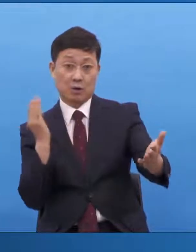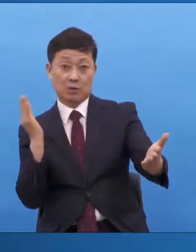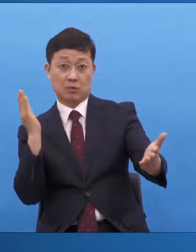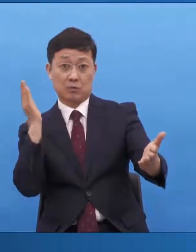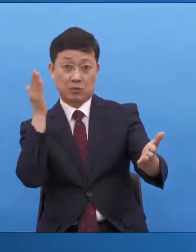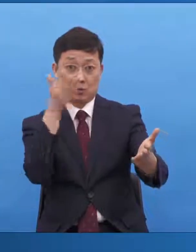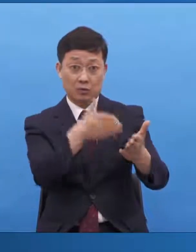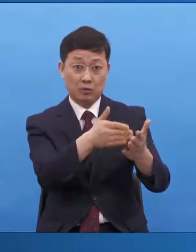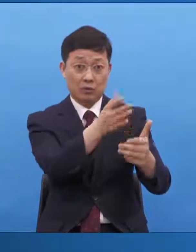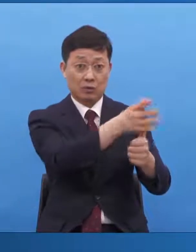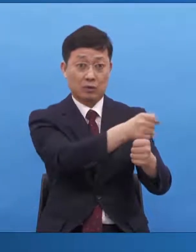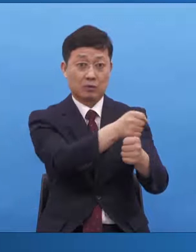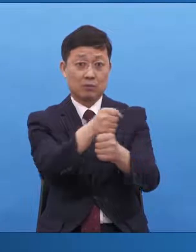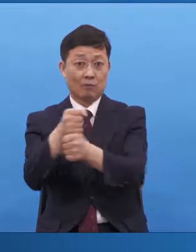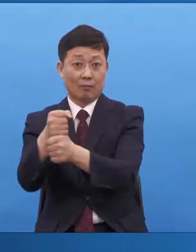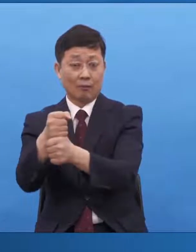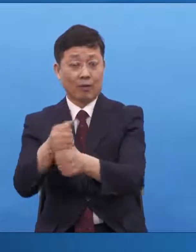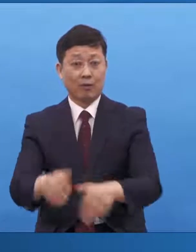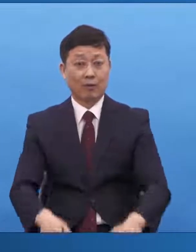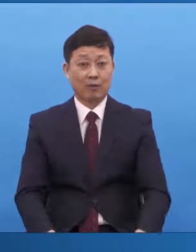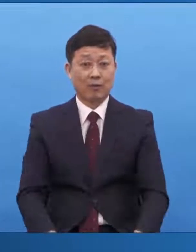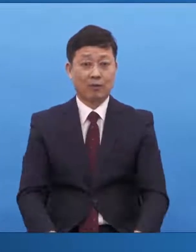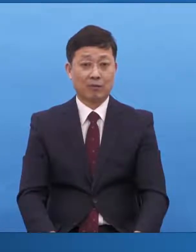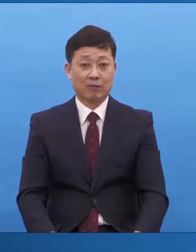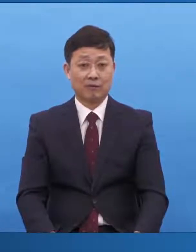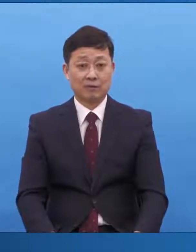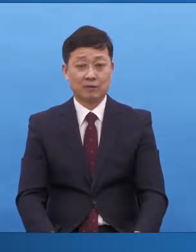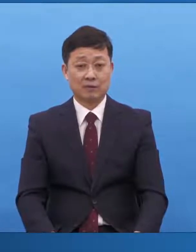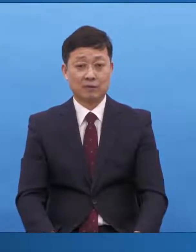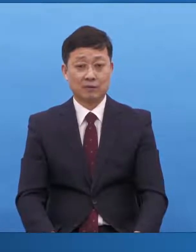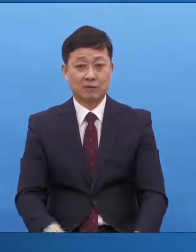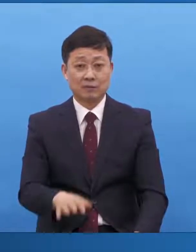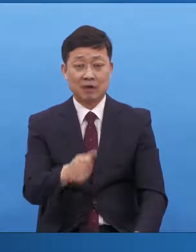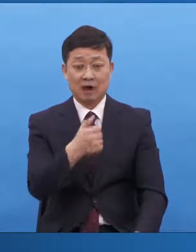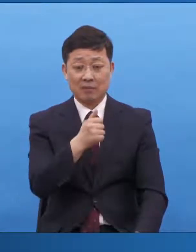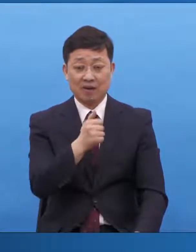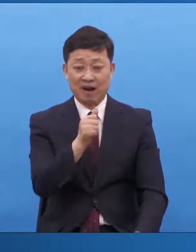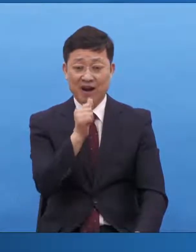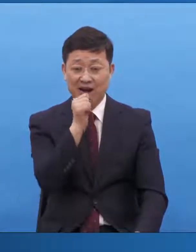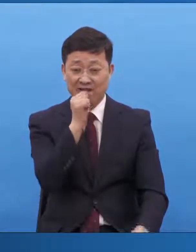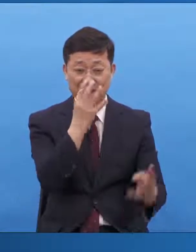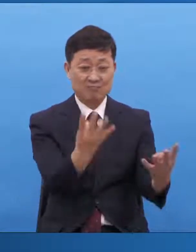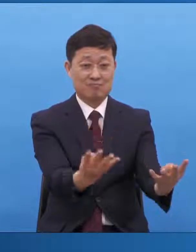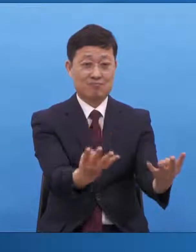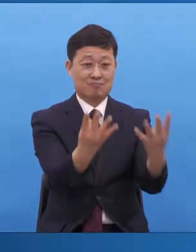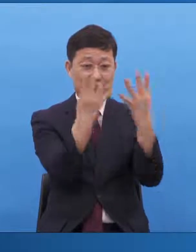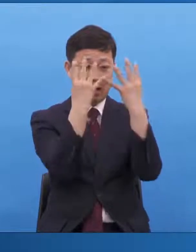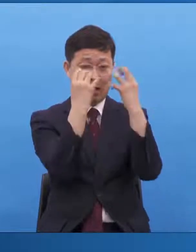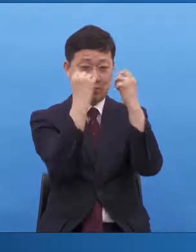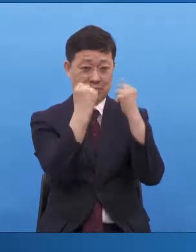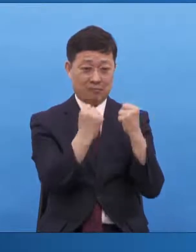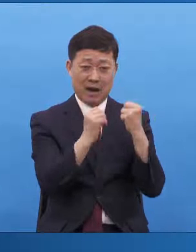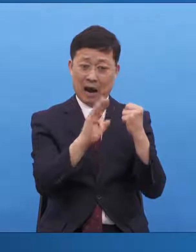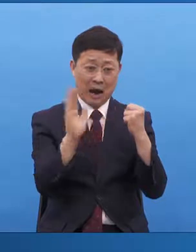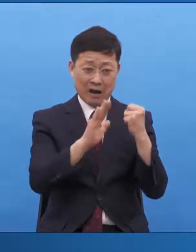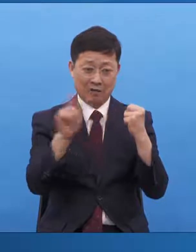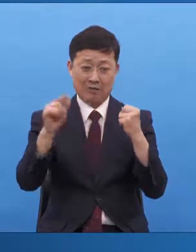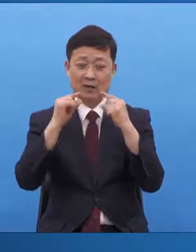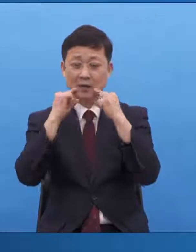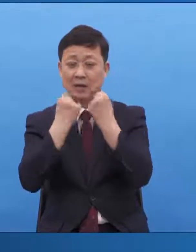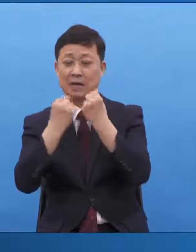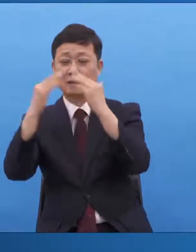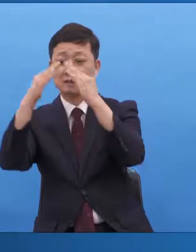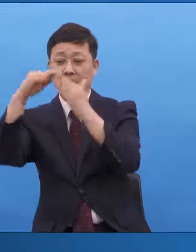citizen. 얼마나 막강하냐면요, 감옥 속 안에 투옥되지 않고 내가 밖에서 따로 있겠다 하면은